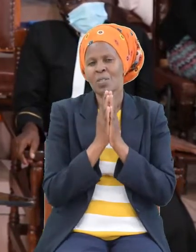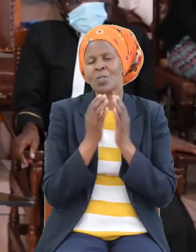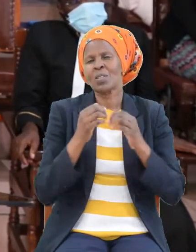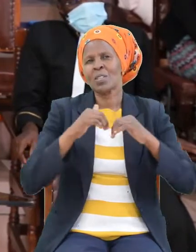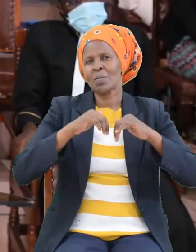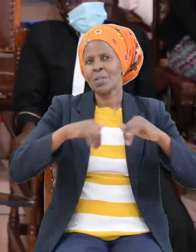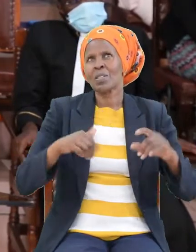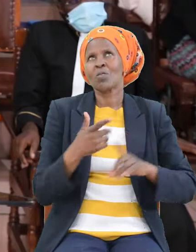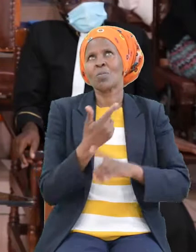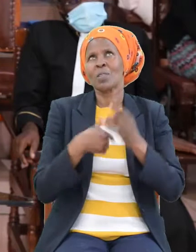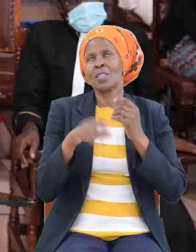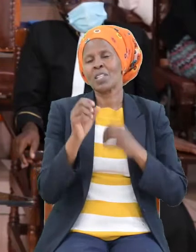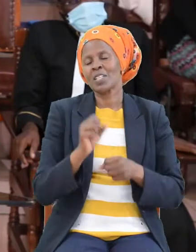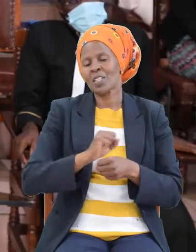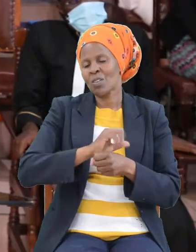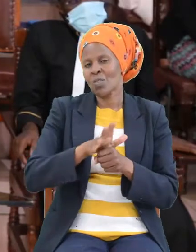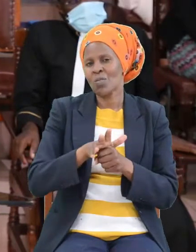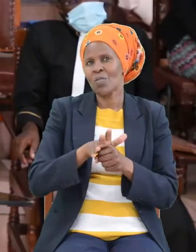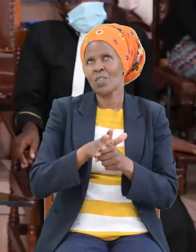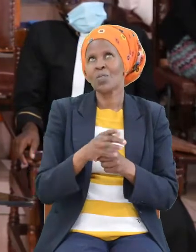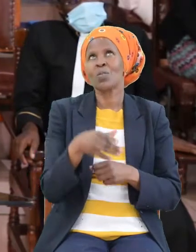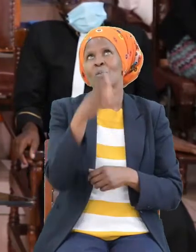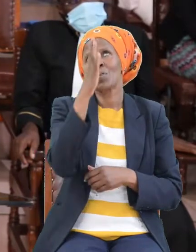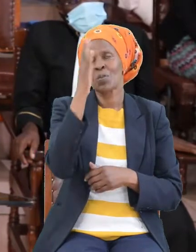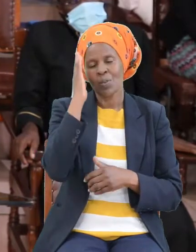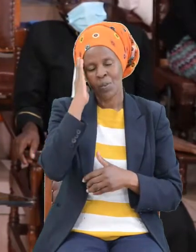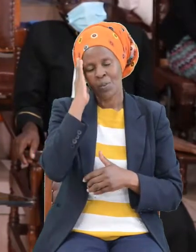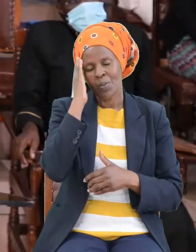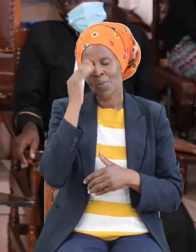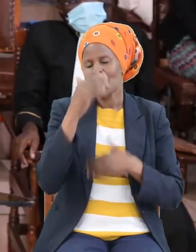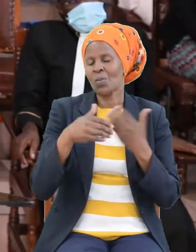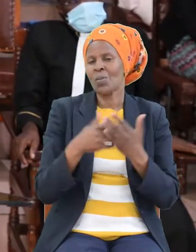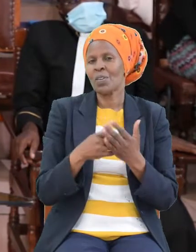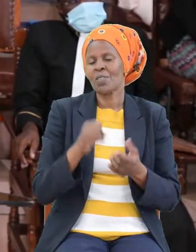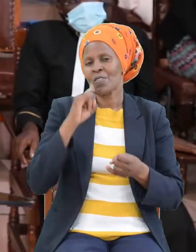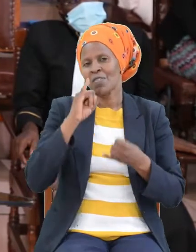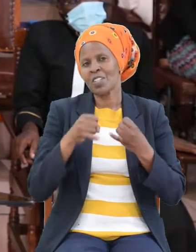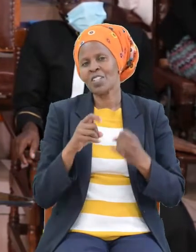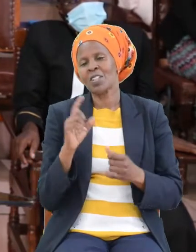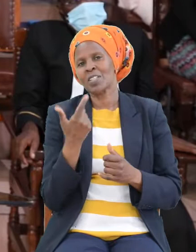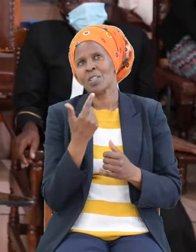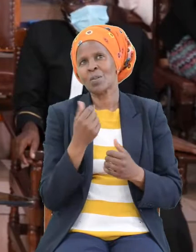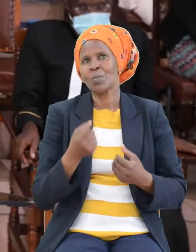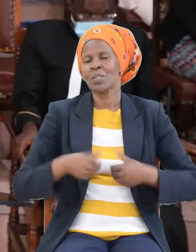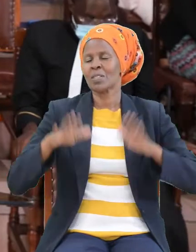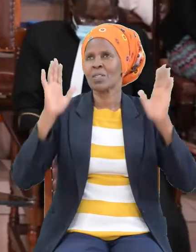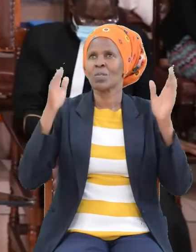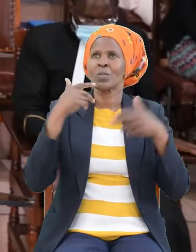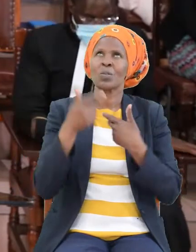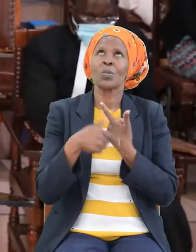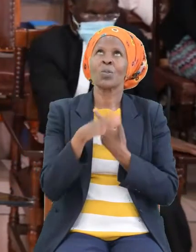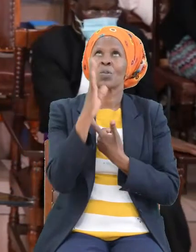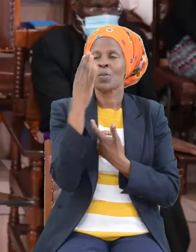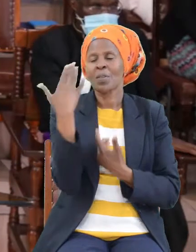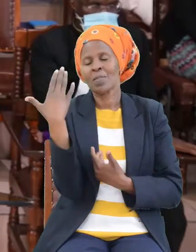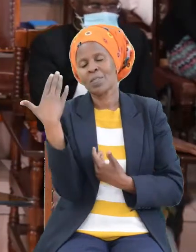Jehova manake. We mwenye ulijua ukija lakini tunajua we unajua ikiisha. Tunajiashiria mikononi mwako